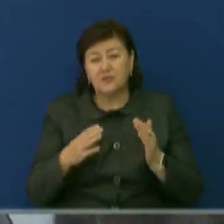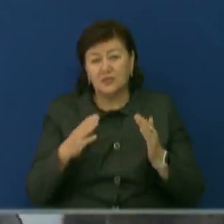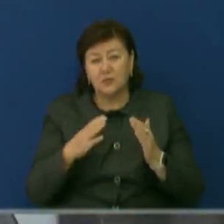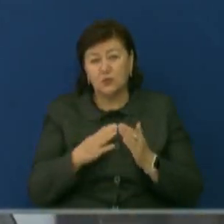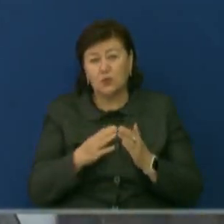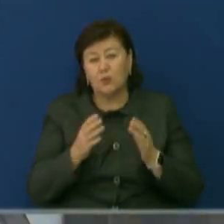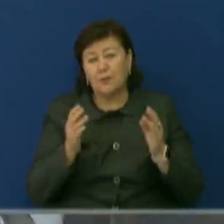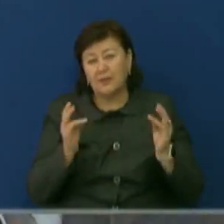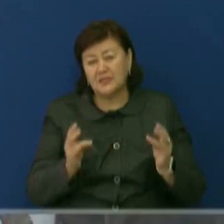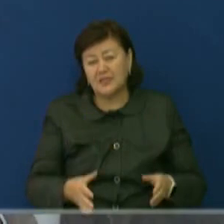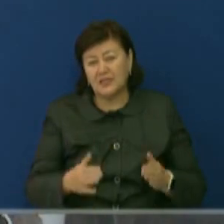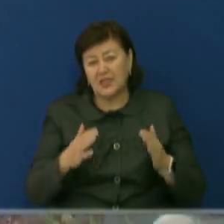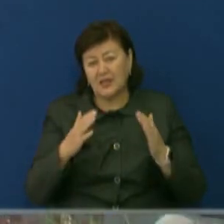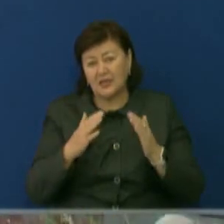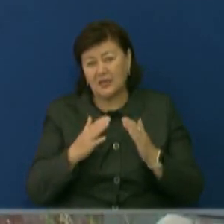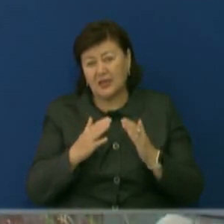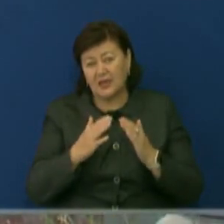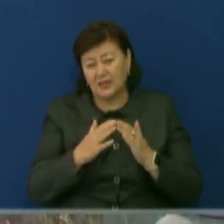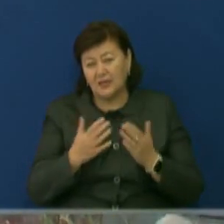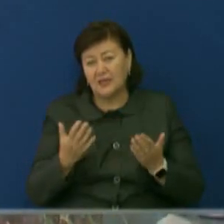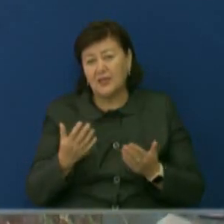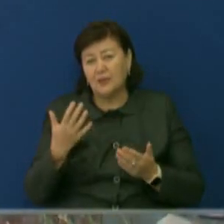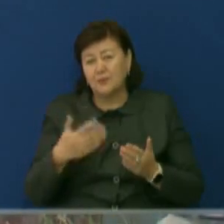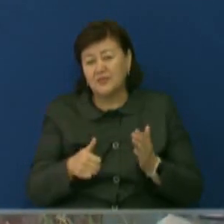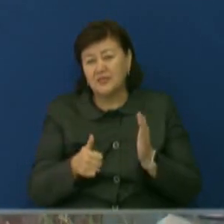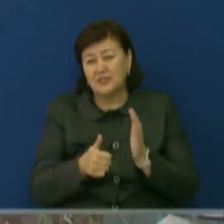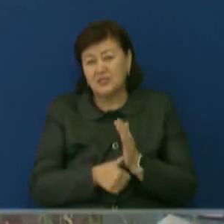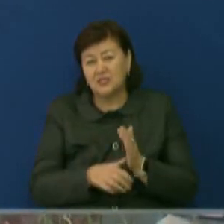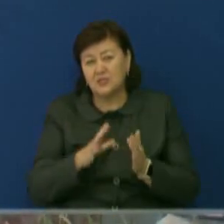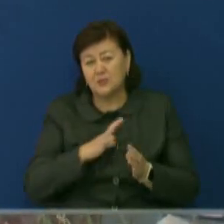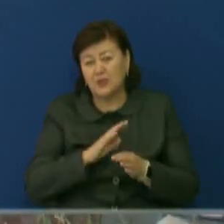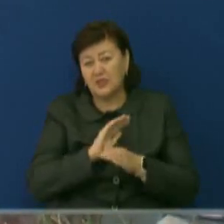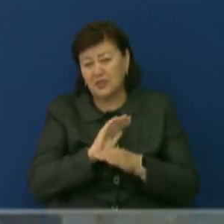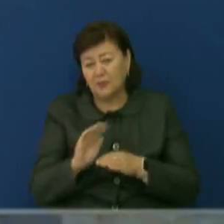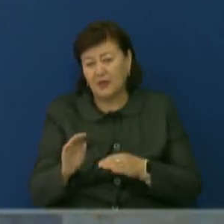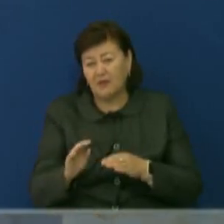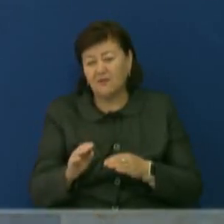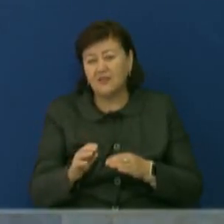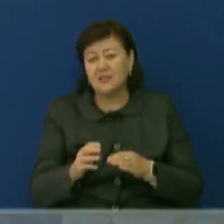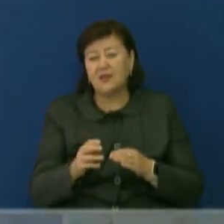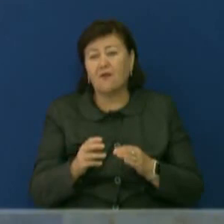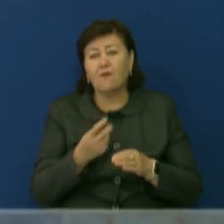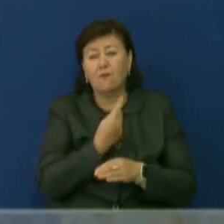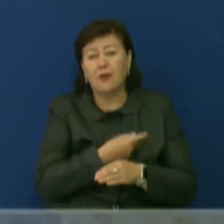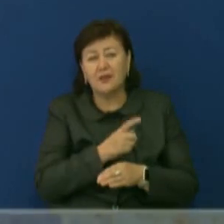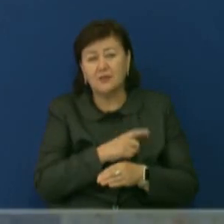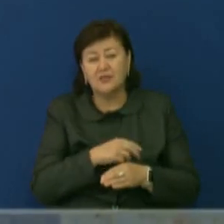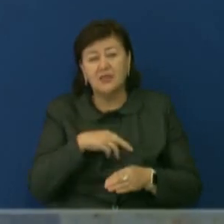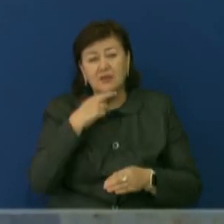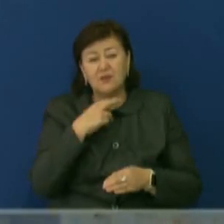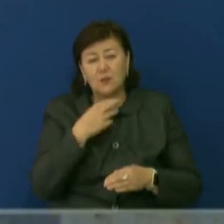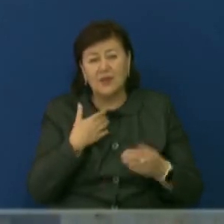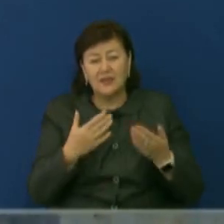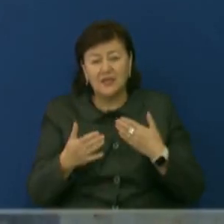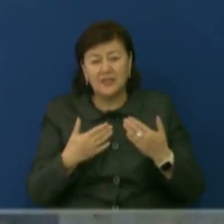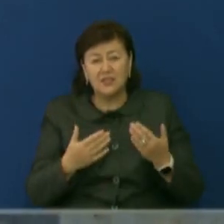от огня, 33 человека погибли и 56 были доставлены в больницу. В большинстве случаев причиной пожара является неосторожное обращение